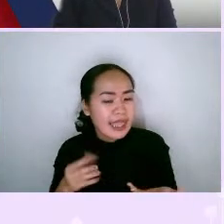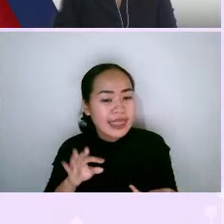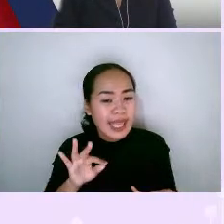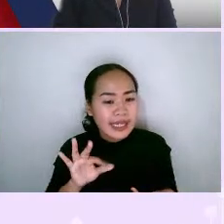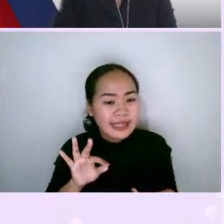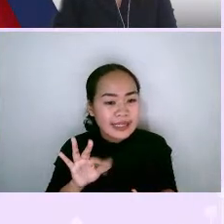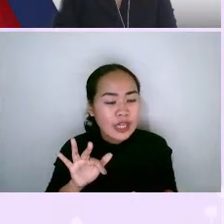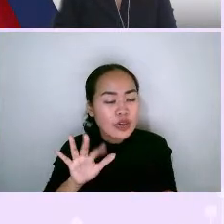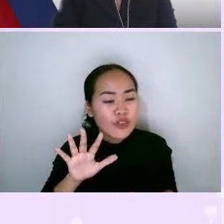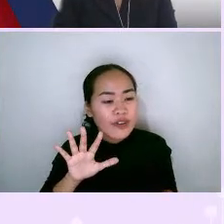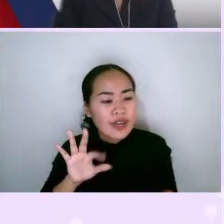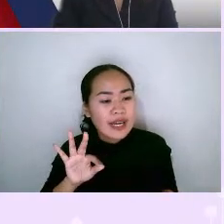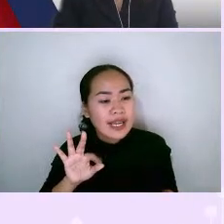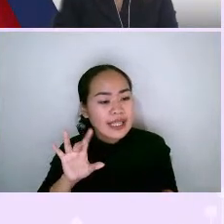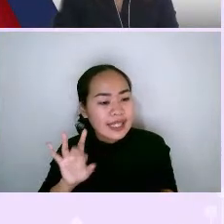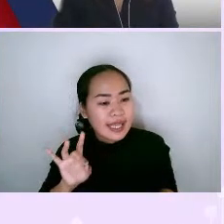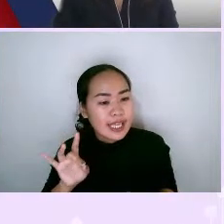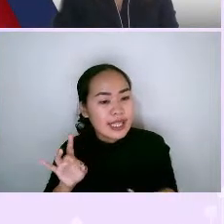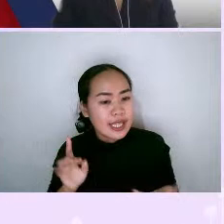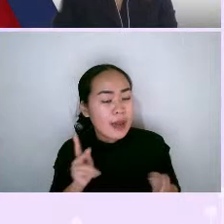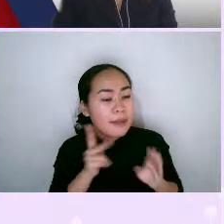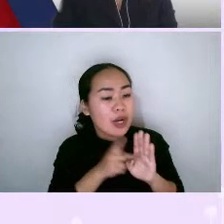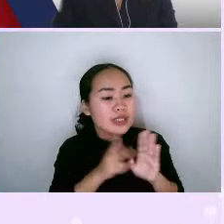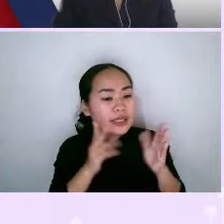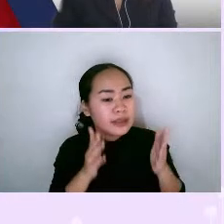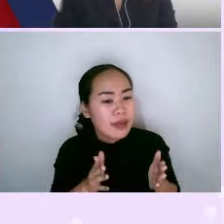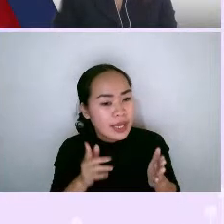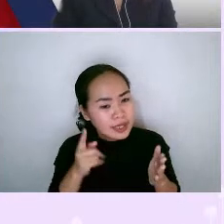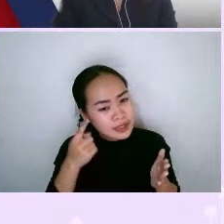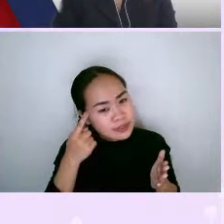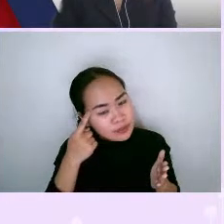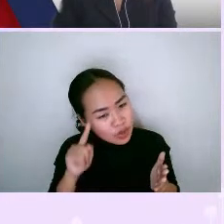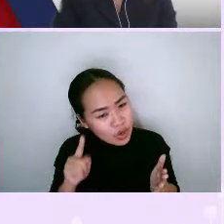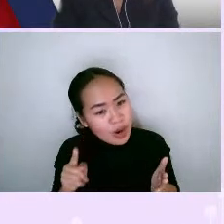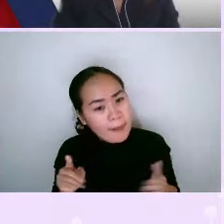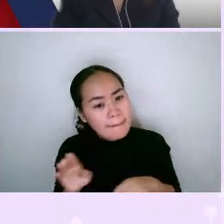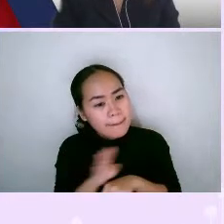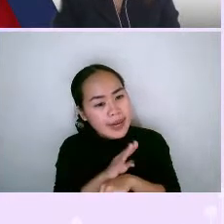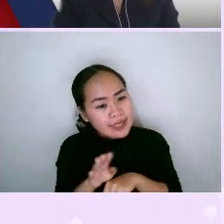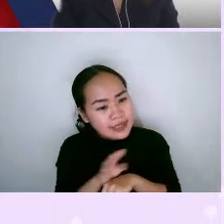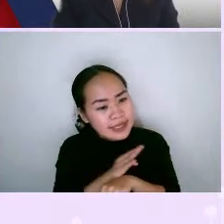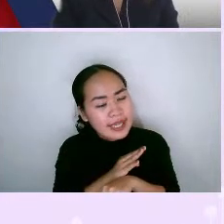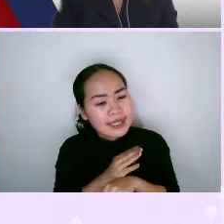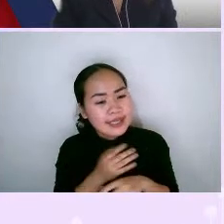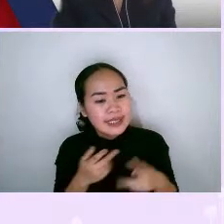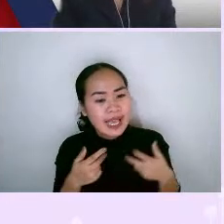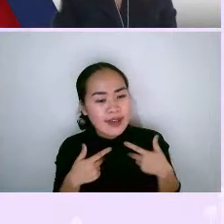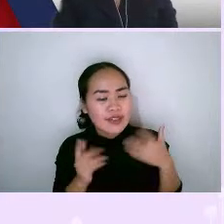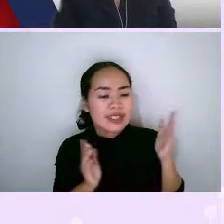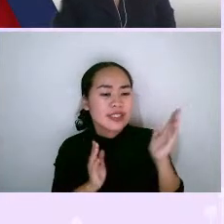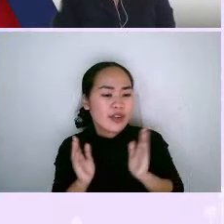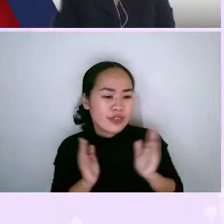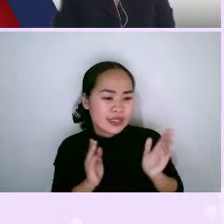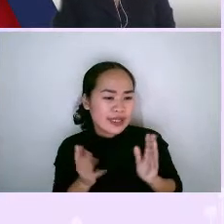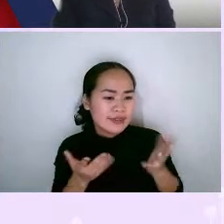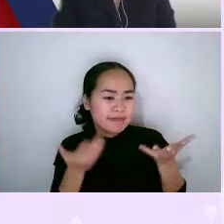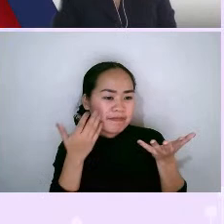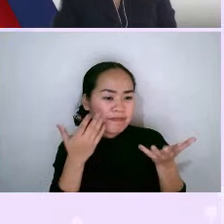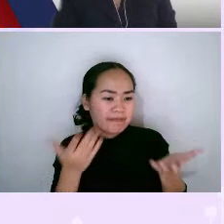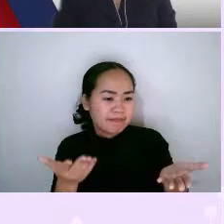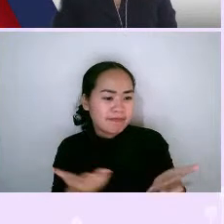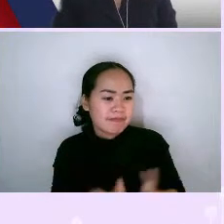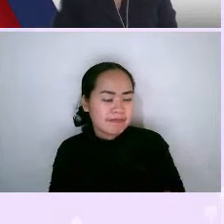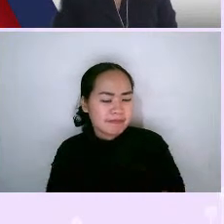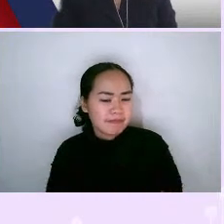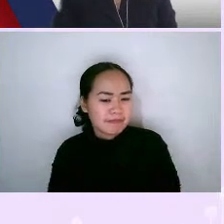19,598 participants benefited from the business advisory and services that we conduct. Ang DTI